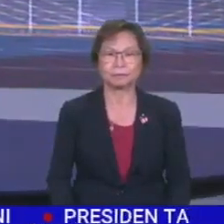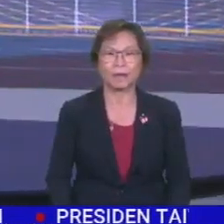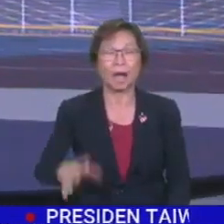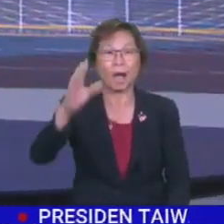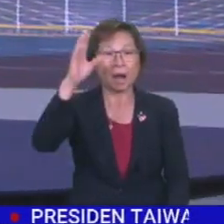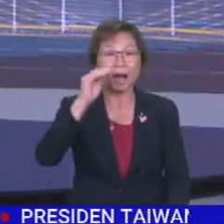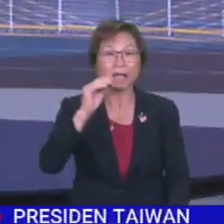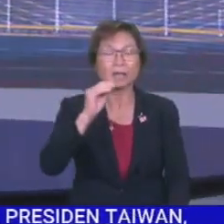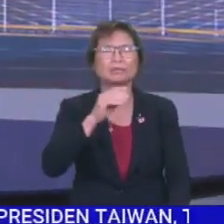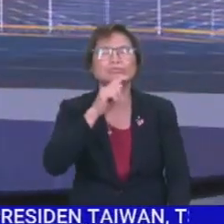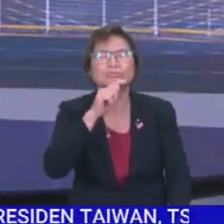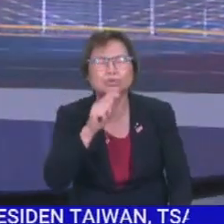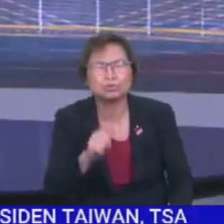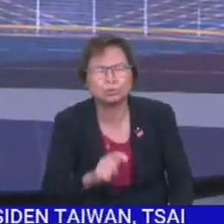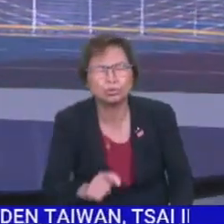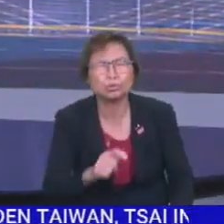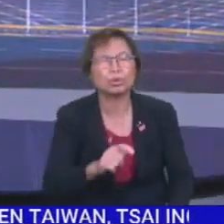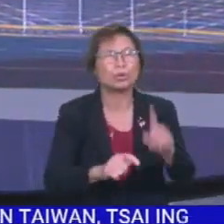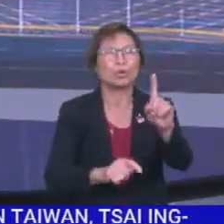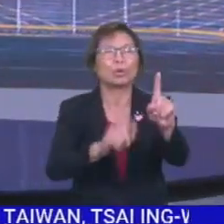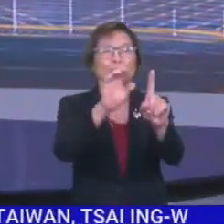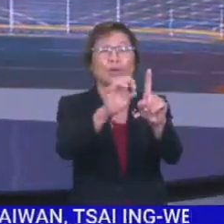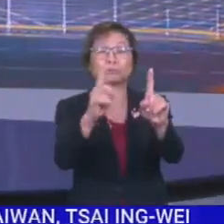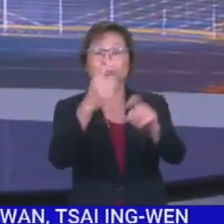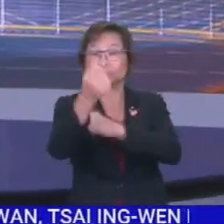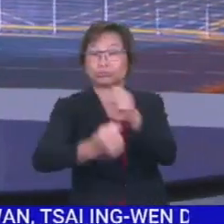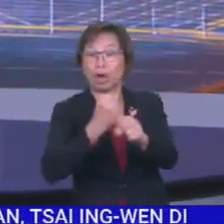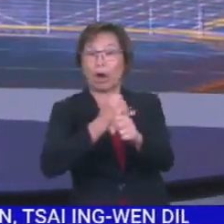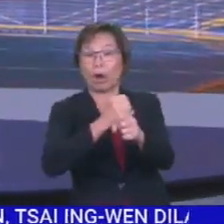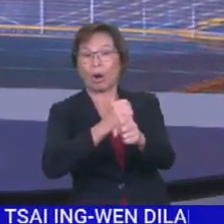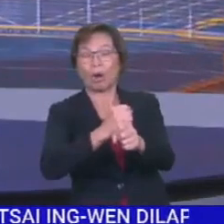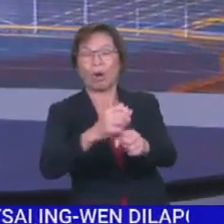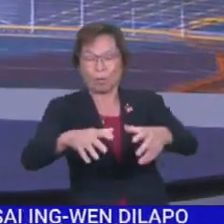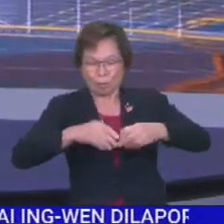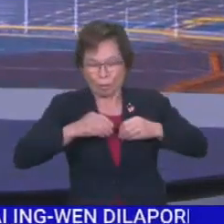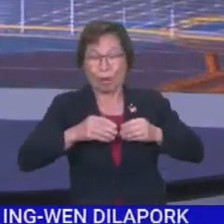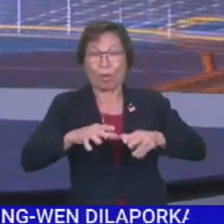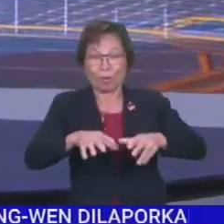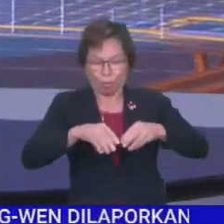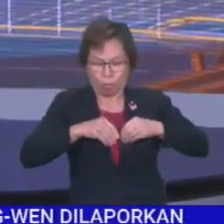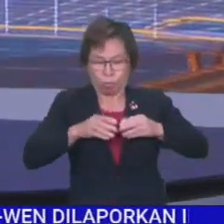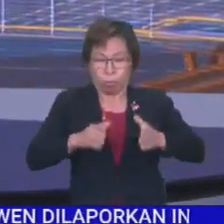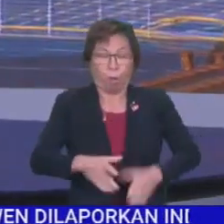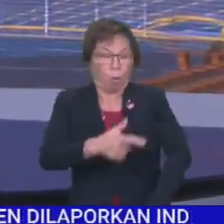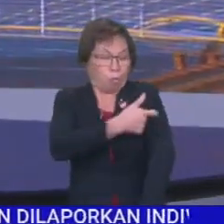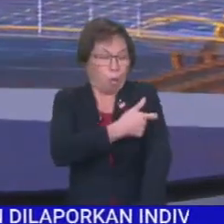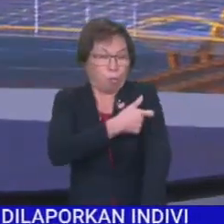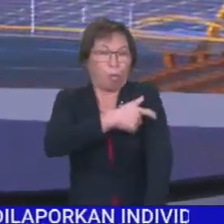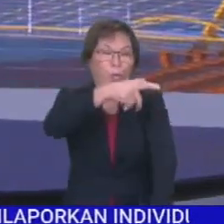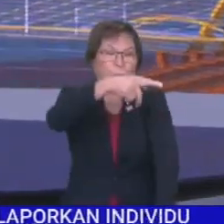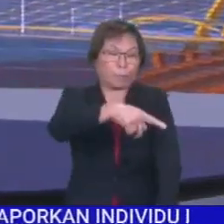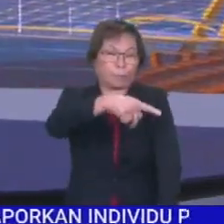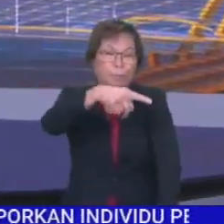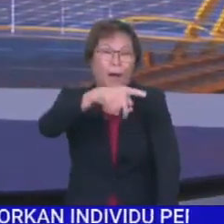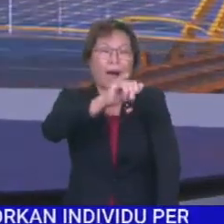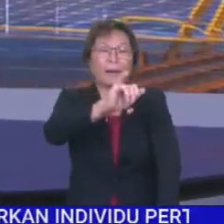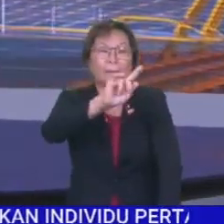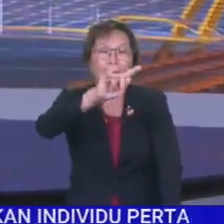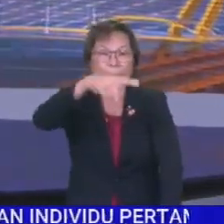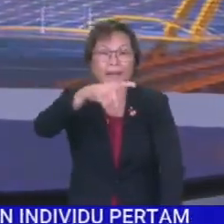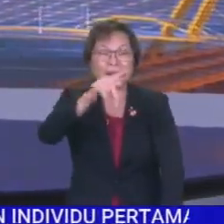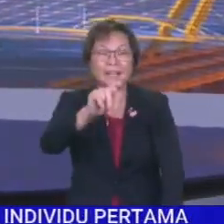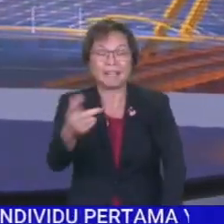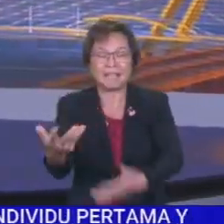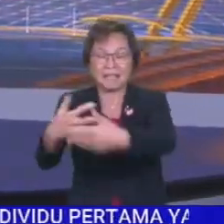Lelaki warga Emas berusia 101 tahun menjadi penerima vaksin tertua Pusat Pemberian Vaksin IPT